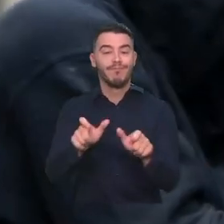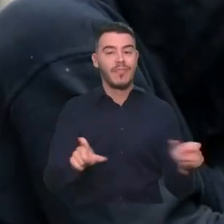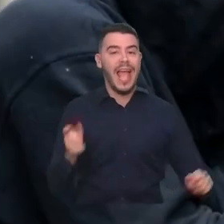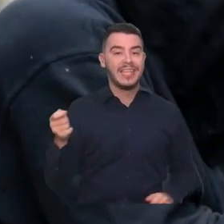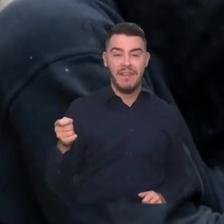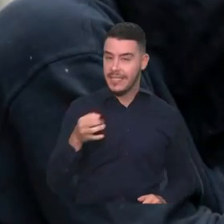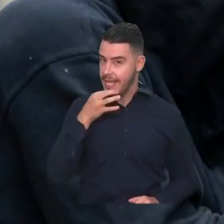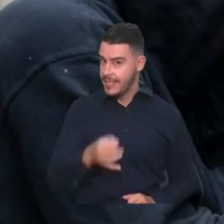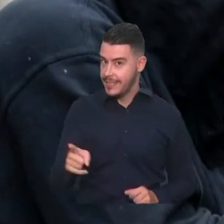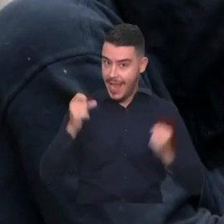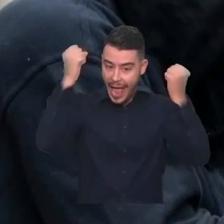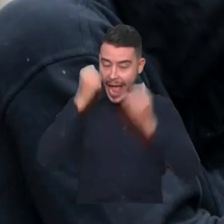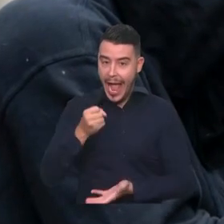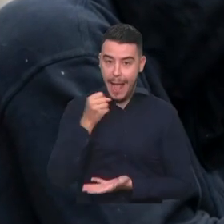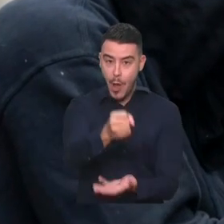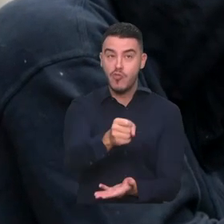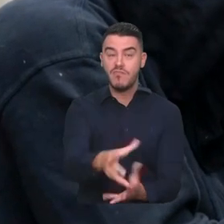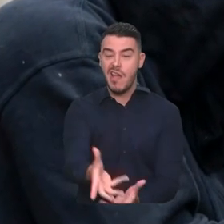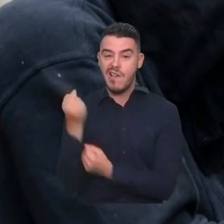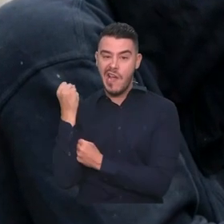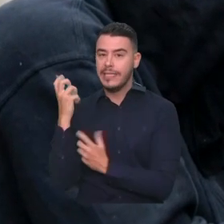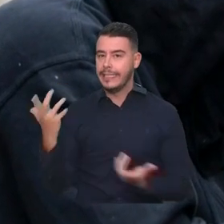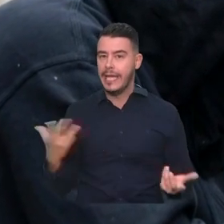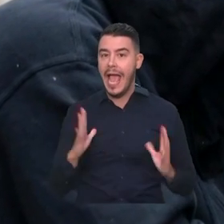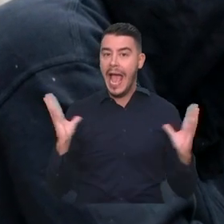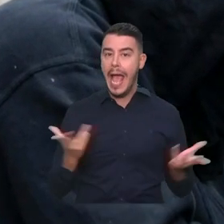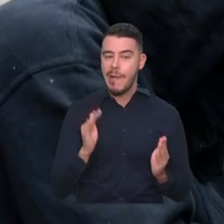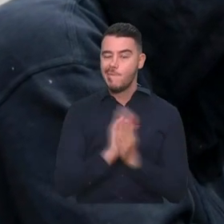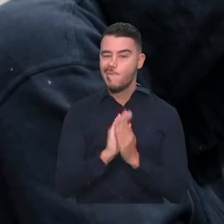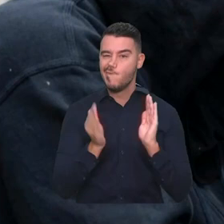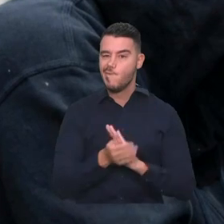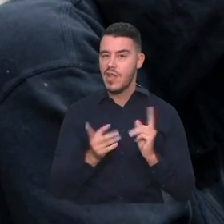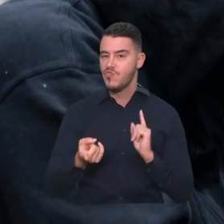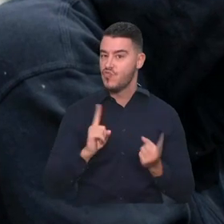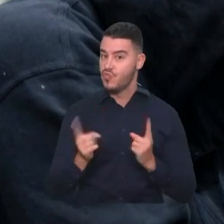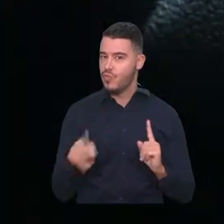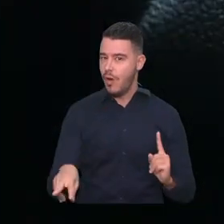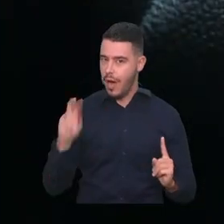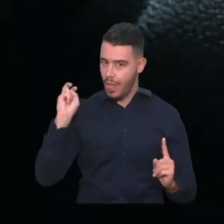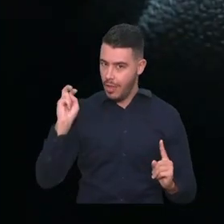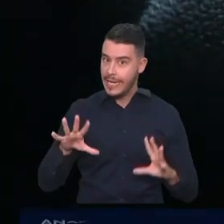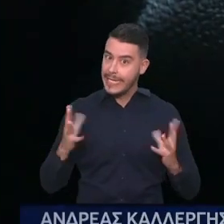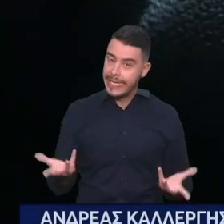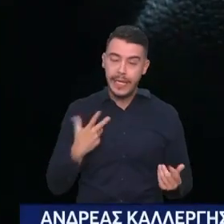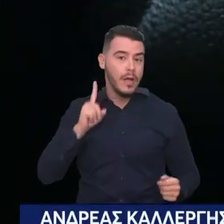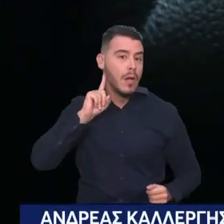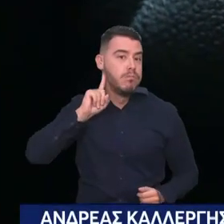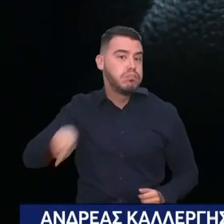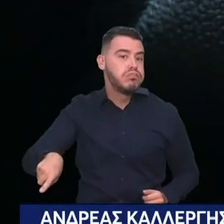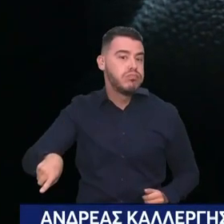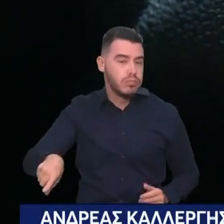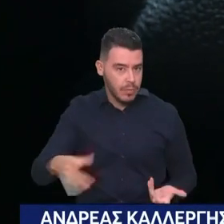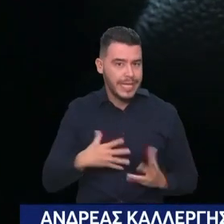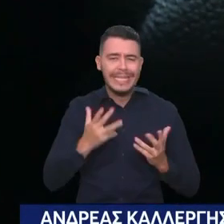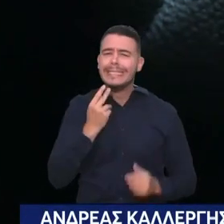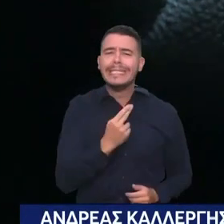δεν αποζημιώνουν σε δύο περιπτώσεις. Αν διαπιστωθεί δόλος ή αν διαπιστωθεί βαριά αμέλεια του οδηγού. Βαριά αμέλεια, για να σας δώσω με ένα